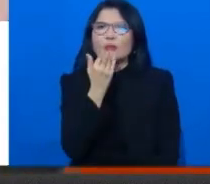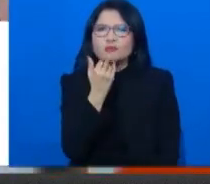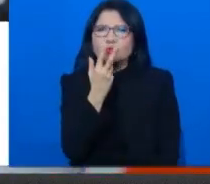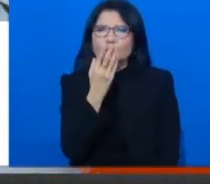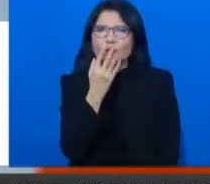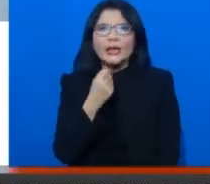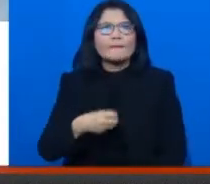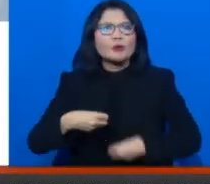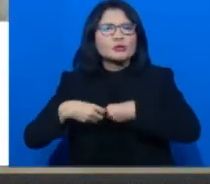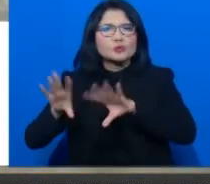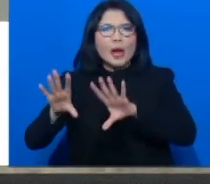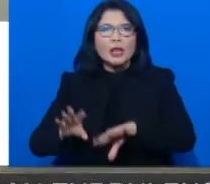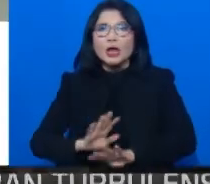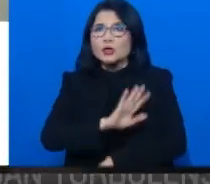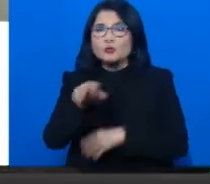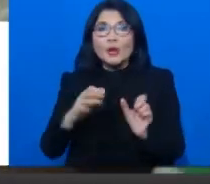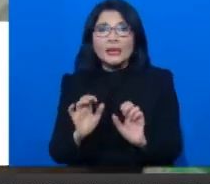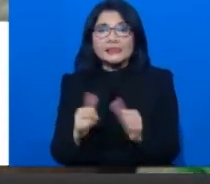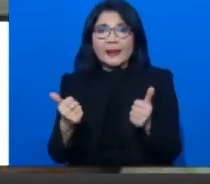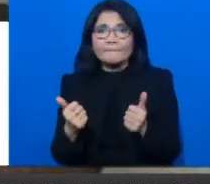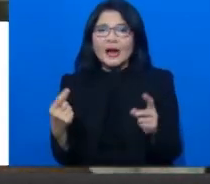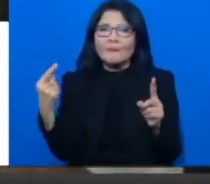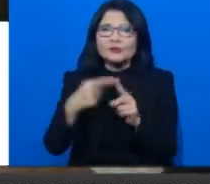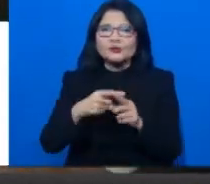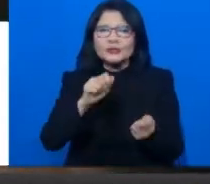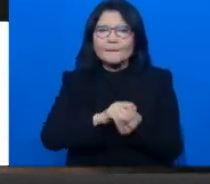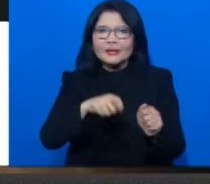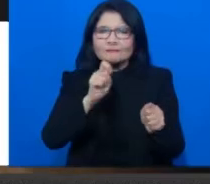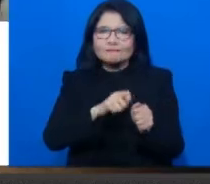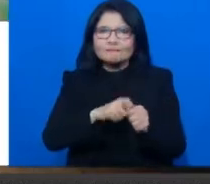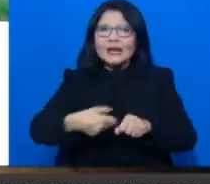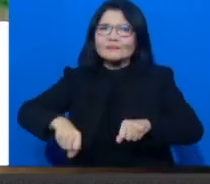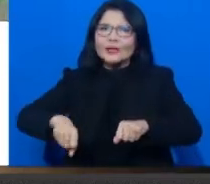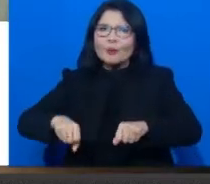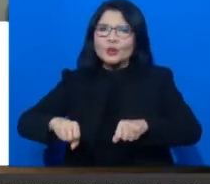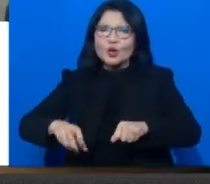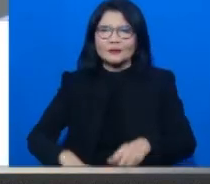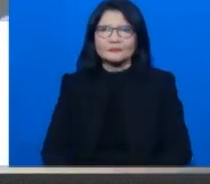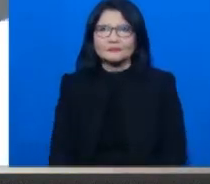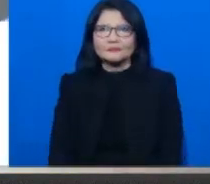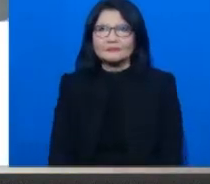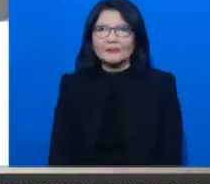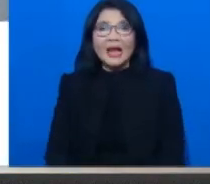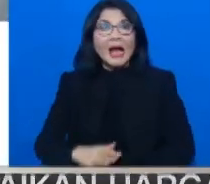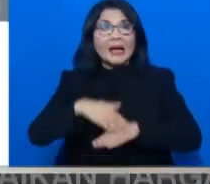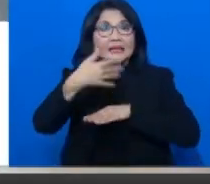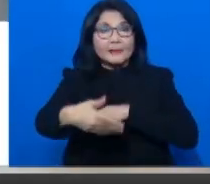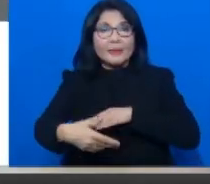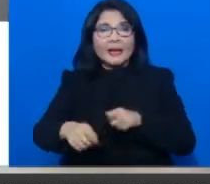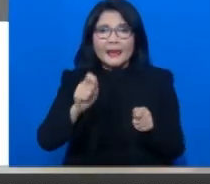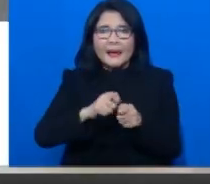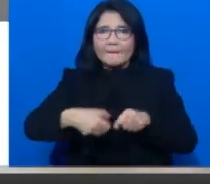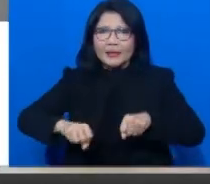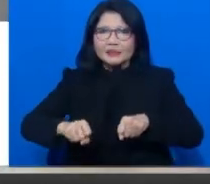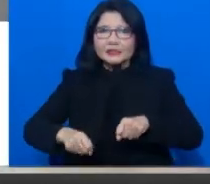dijualnya. Setelah semua siap, Udin menuju bengkel sepeda motor tidak jauh dari rumahnya. Di depan bengkel inilah, Bang